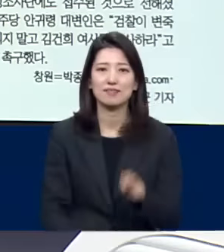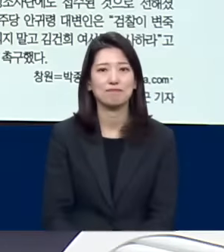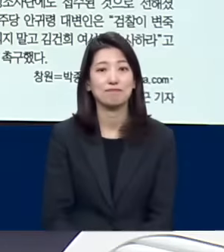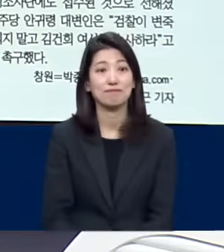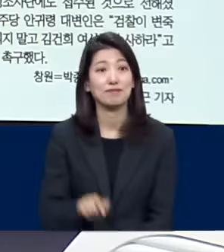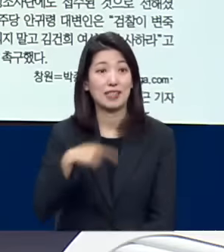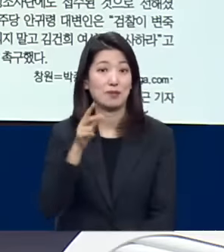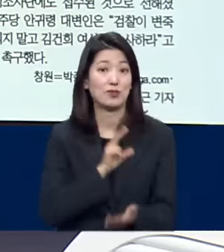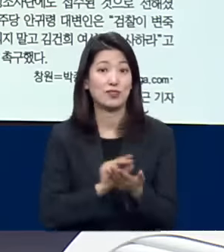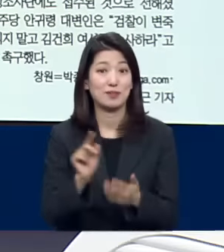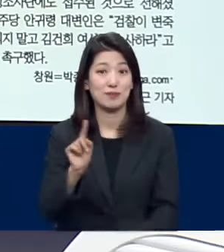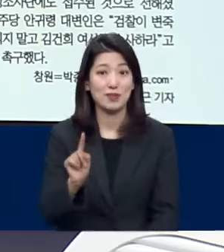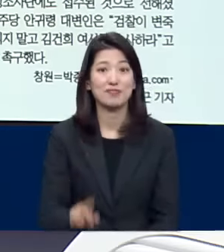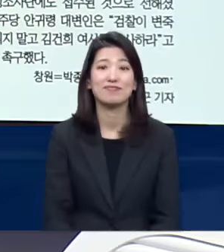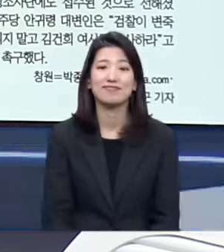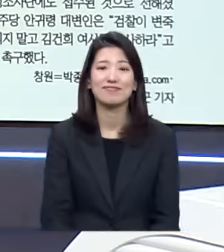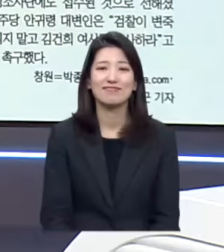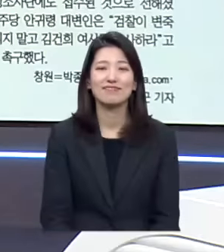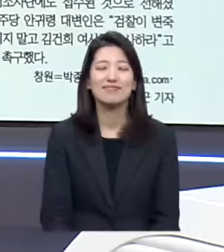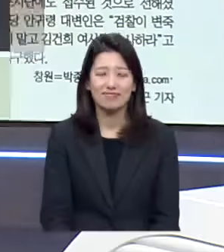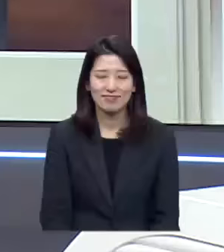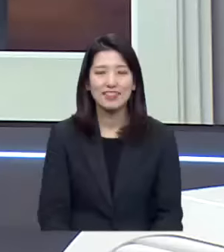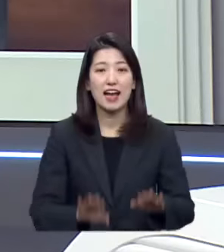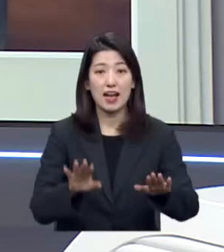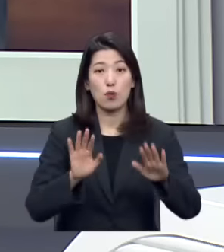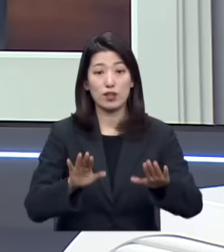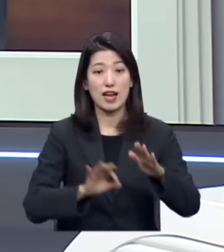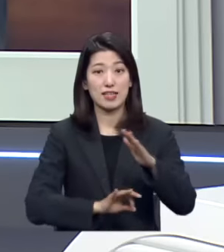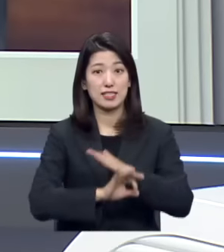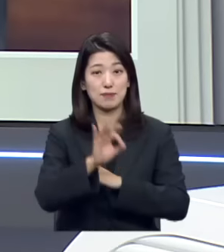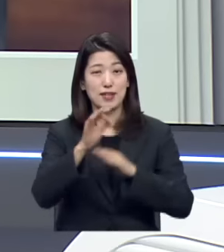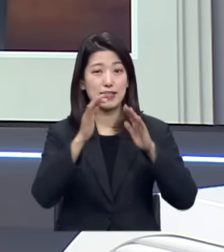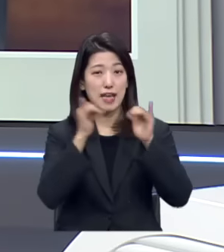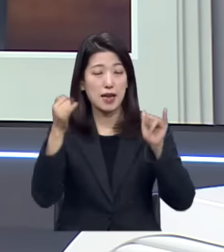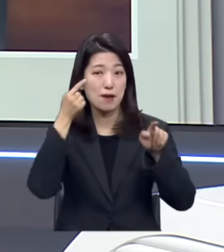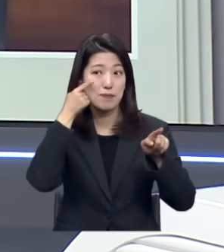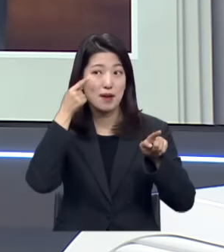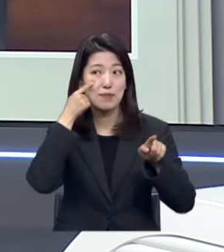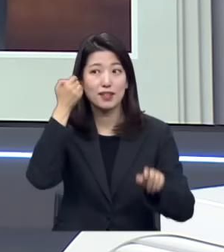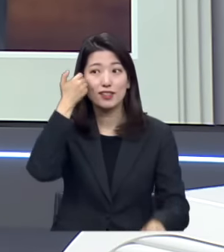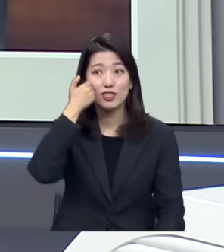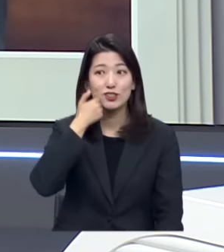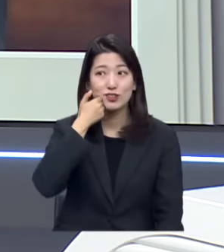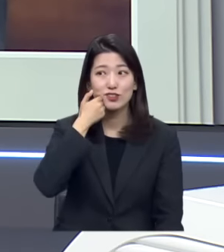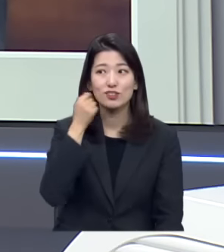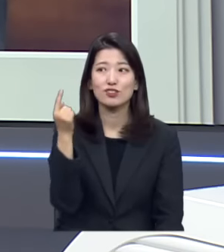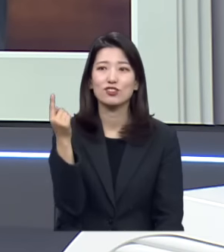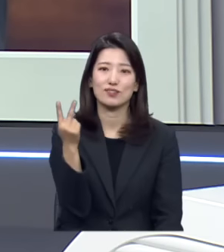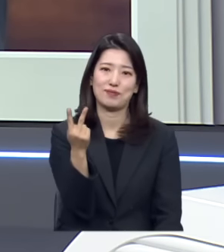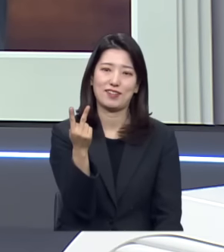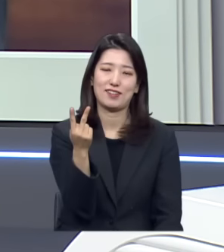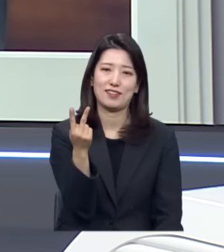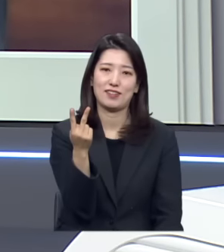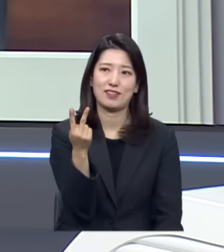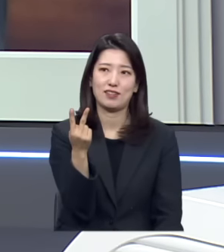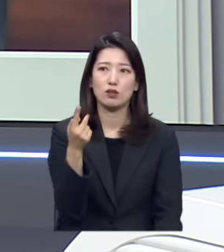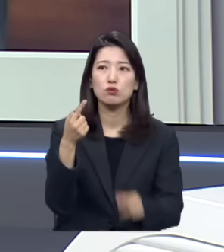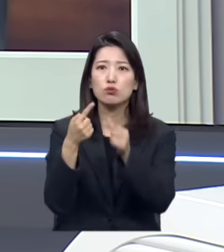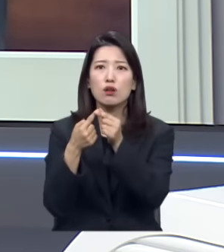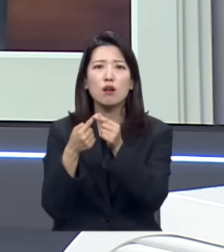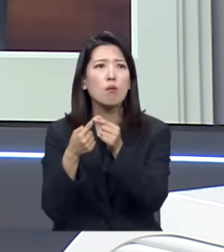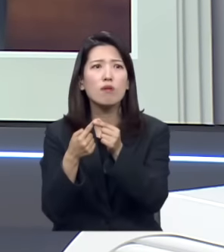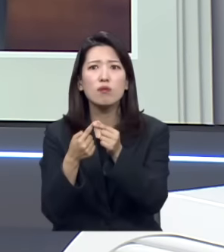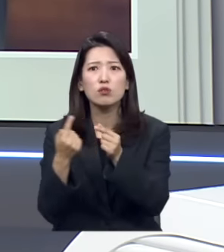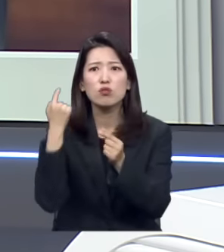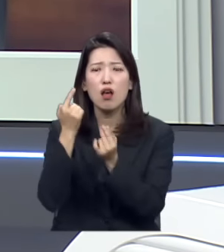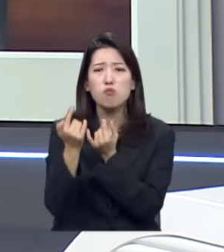저희 다음으로 좀 넘어가 보겠습니다. 사람의 주목해보는 시간, 아침엔 피플이죠. 네. 여기 첫 번째. 뭔가 뒤에 막